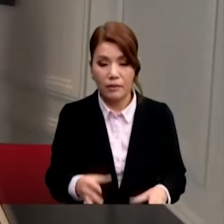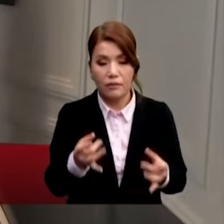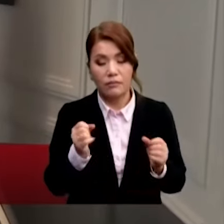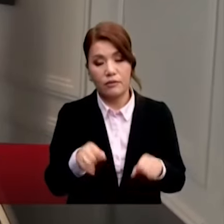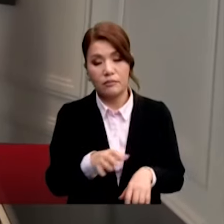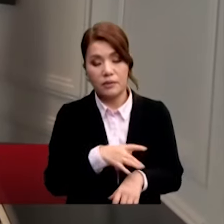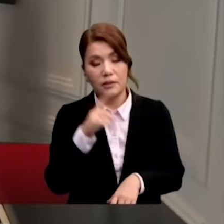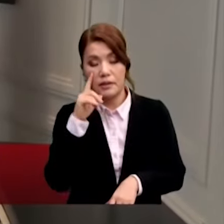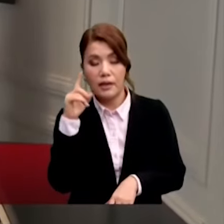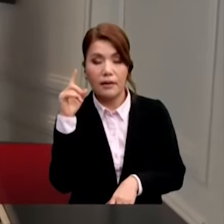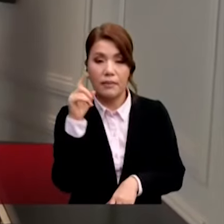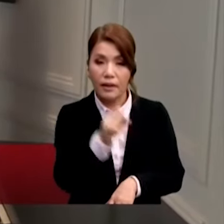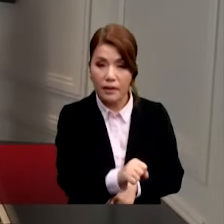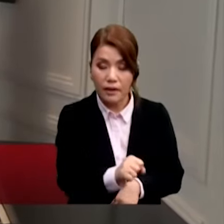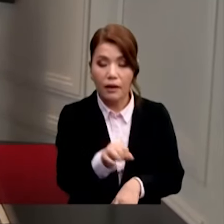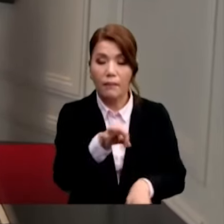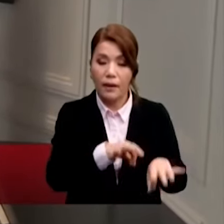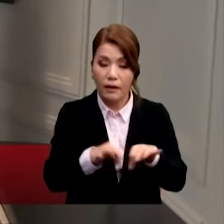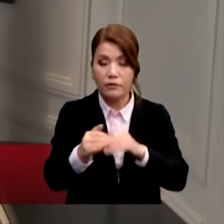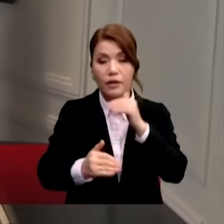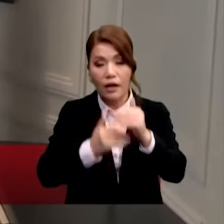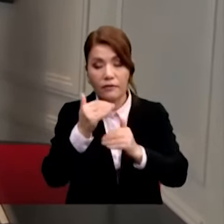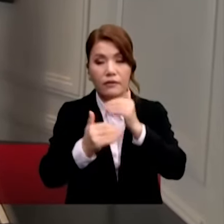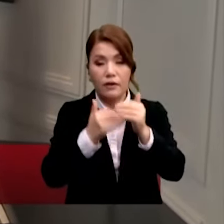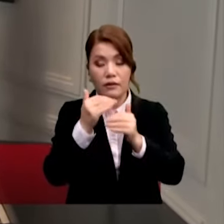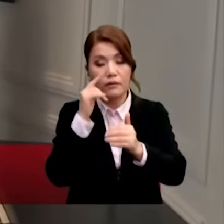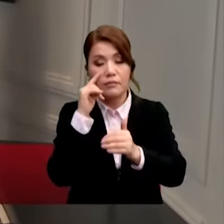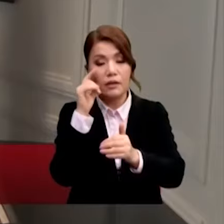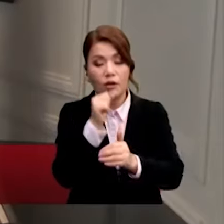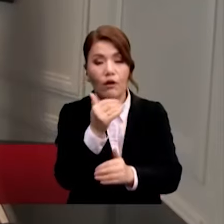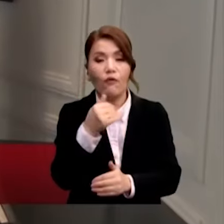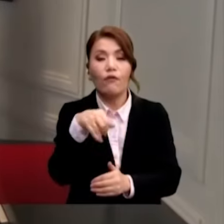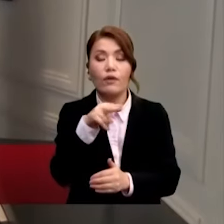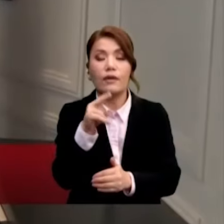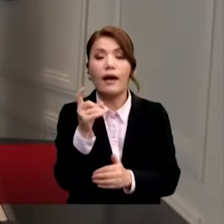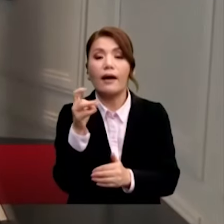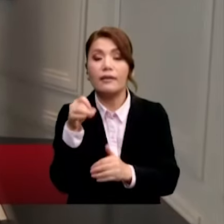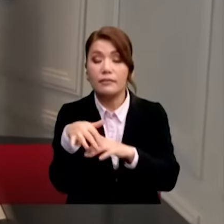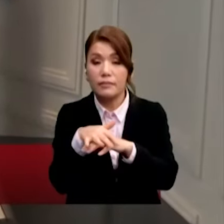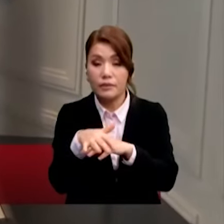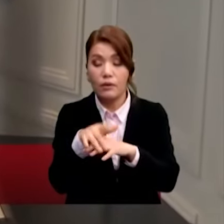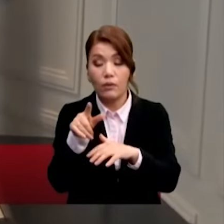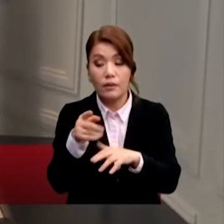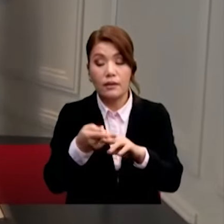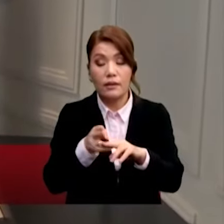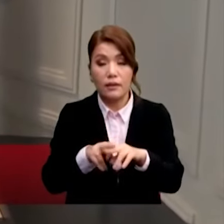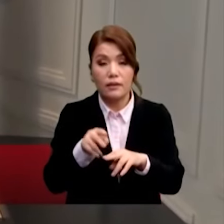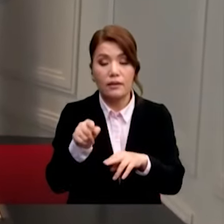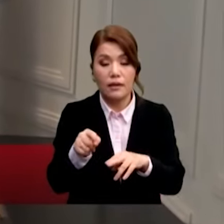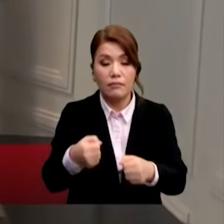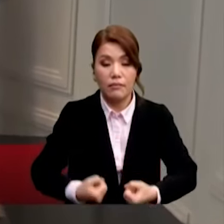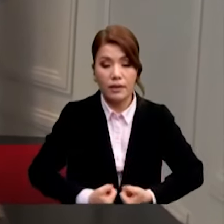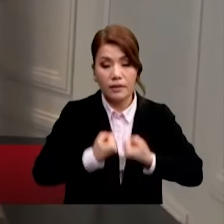ничего. Видимо, заметили, что проект развивается, двигается, вот как раз фонд «Халык». Ну, это вот это вот как